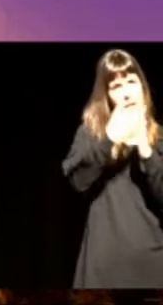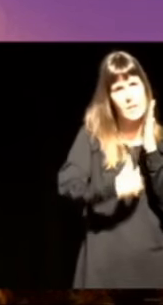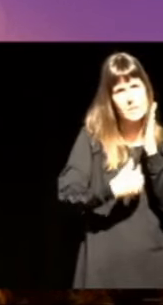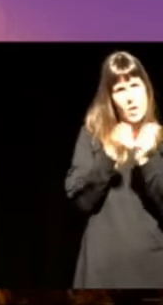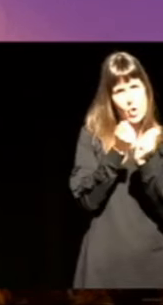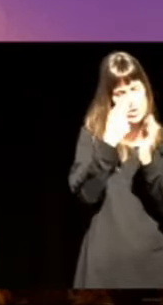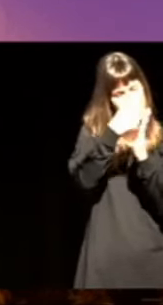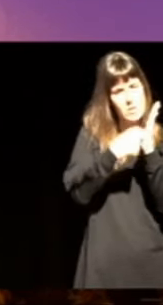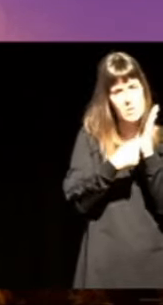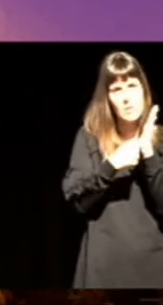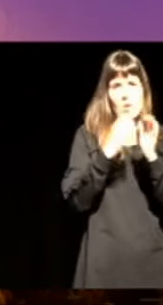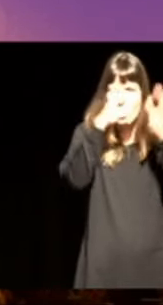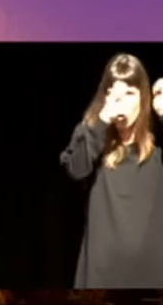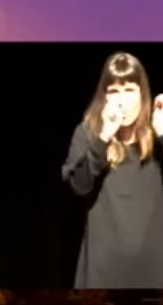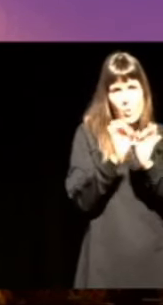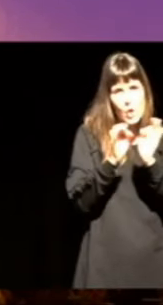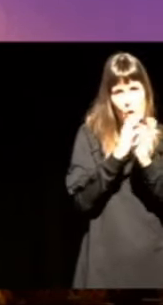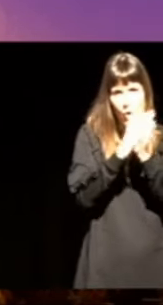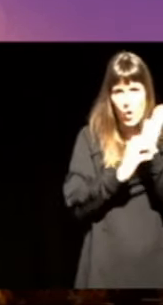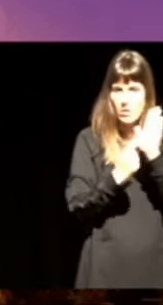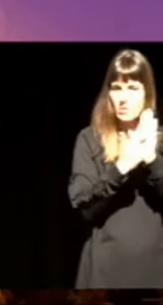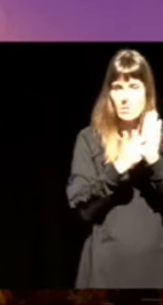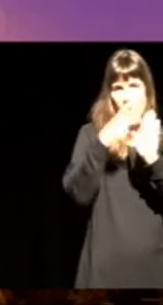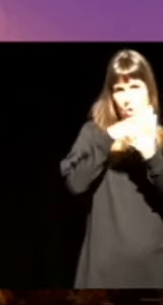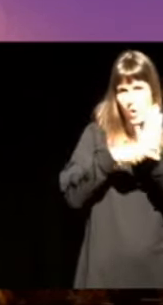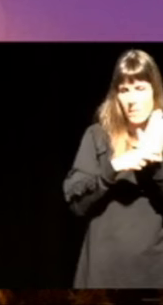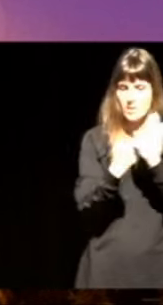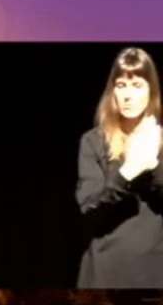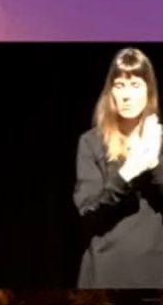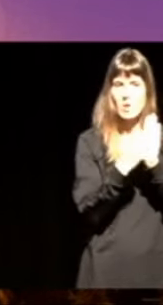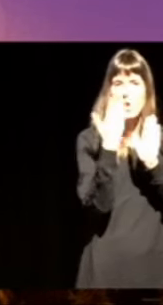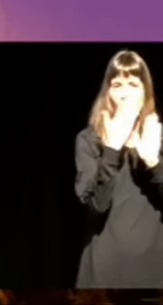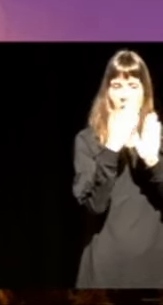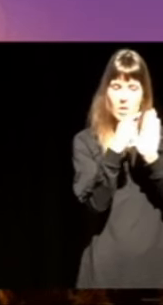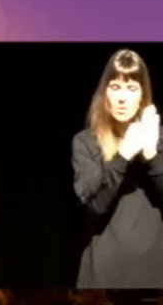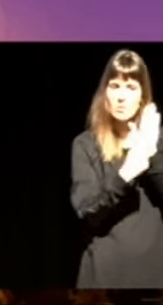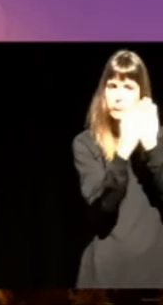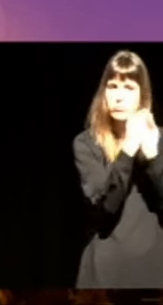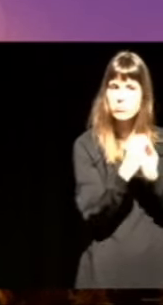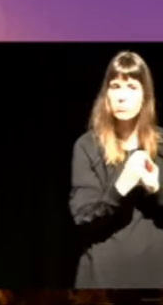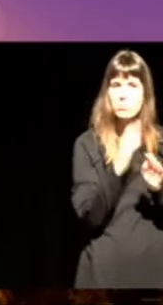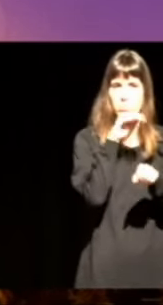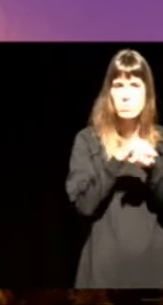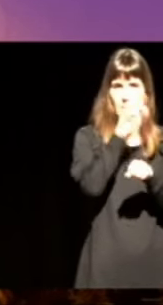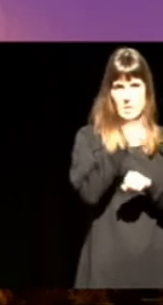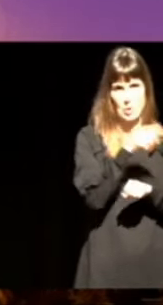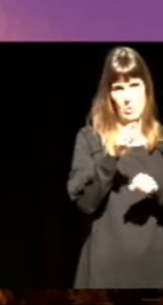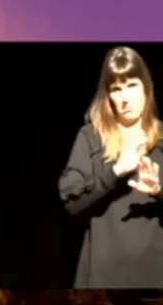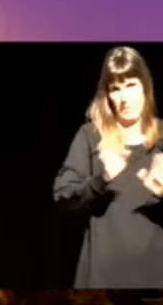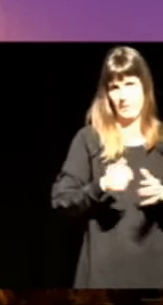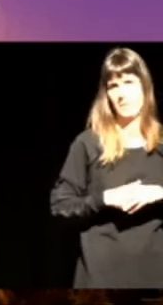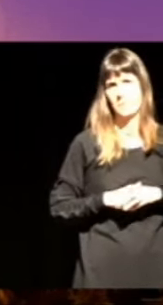konproba desan, protokolotik datozen arau edo norma guztiak betetzen dituen ala ez. Bale?